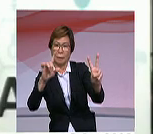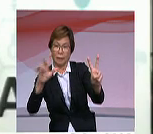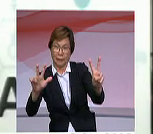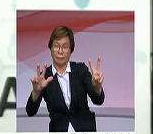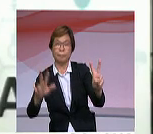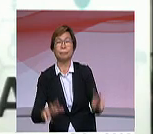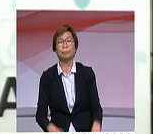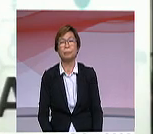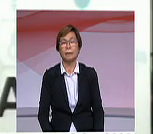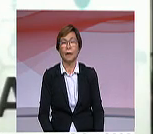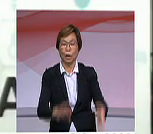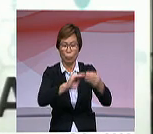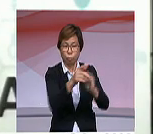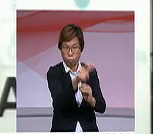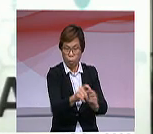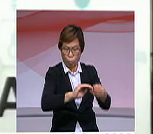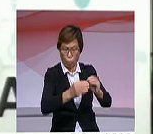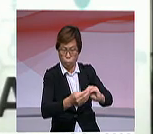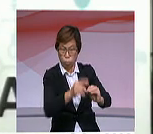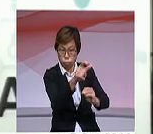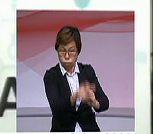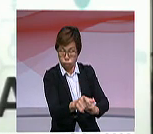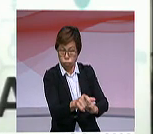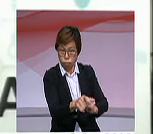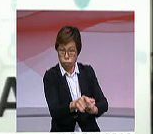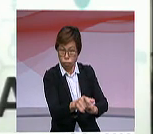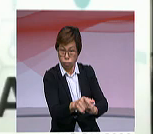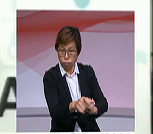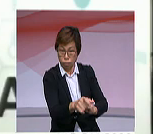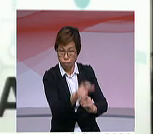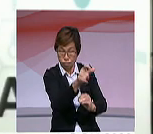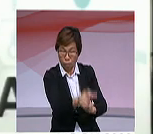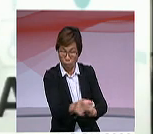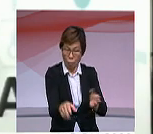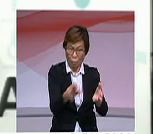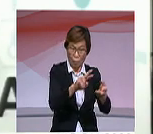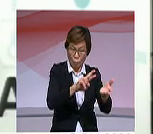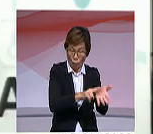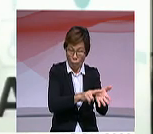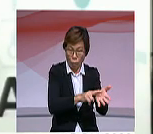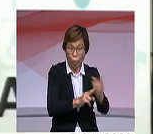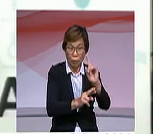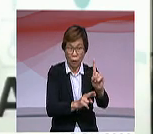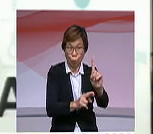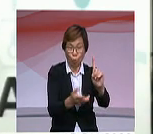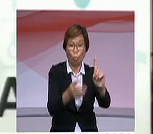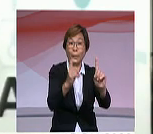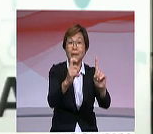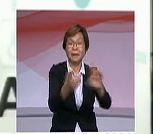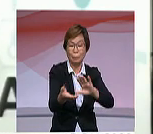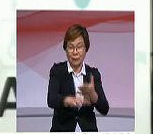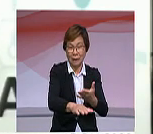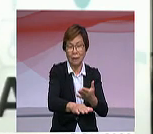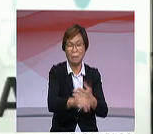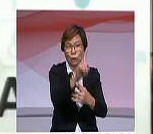2,683 dan case index telah dicatatkan iaitu satu kematian daripada case